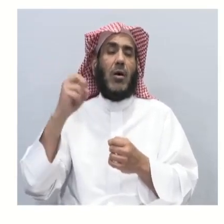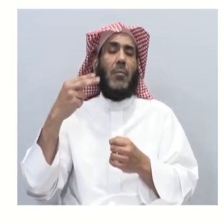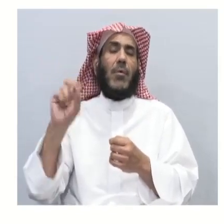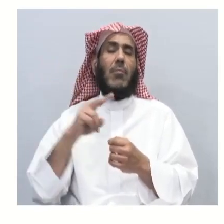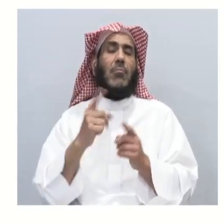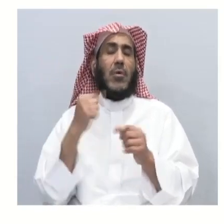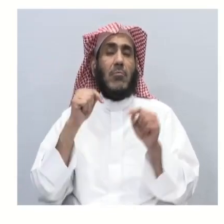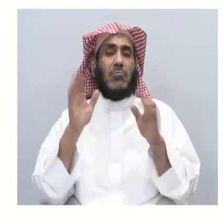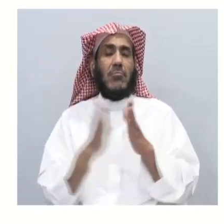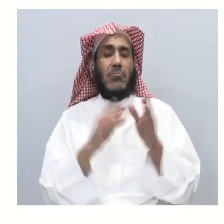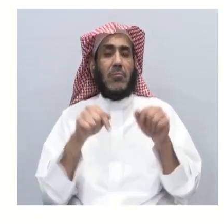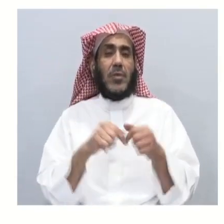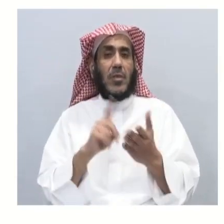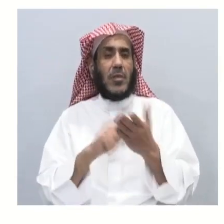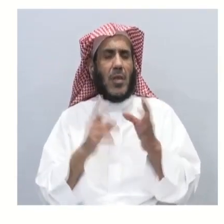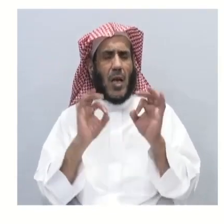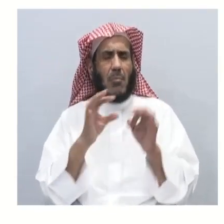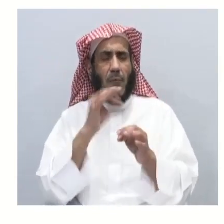الآن نتأكد من فهم